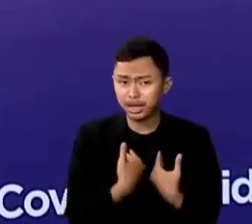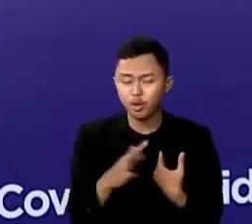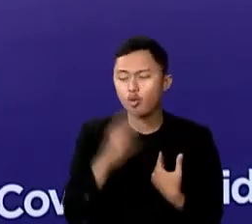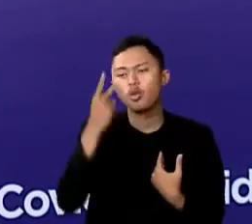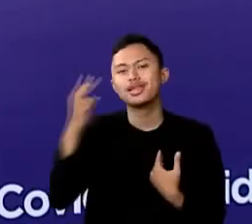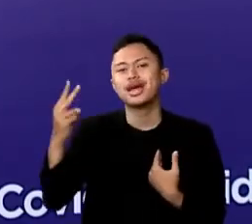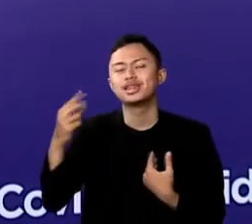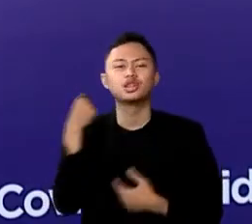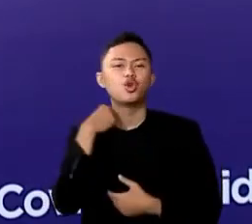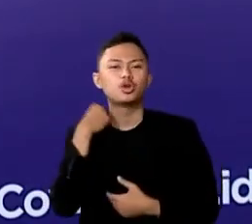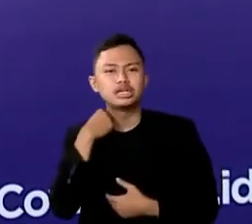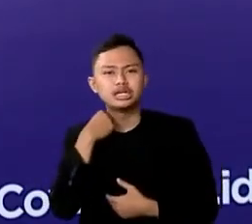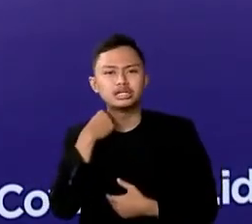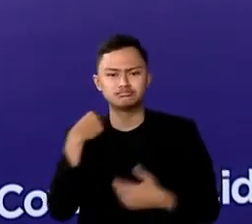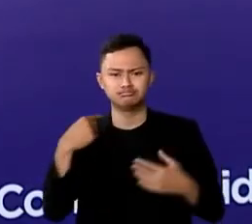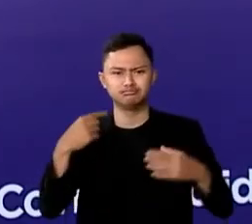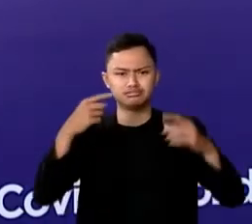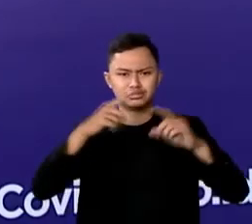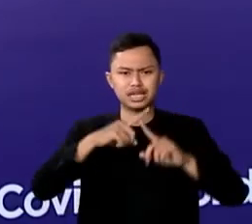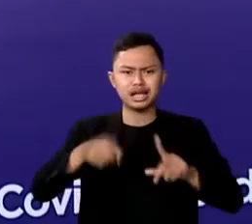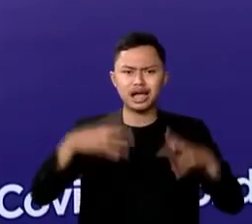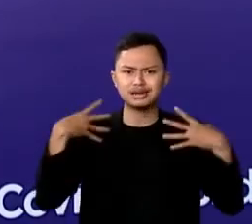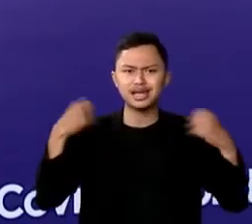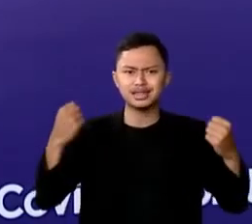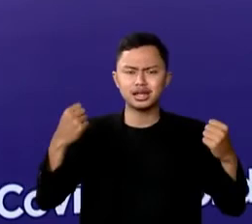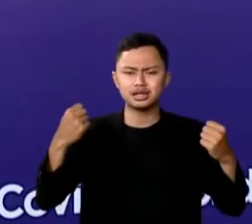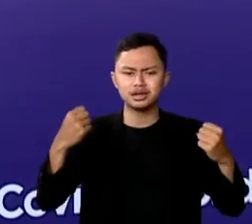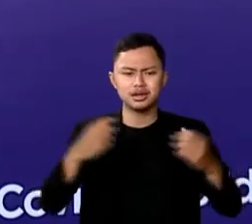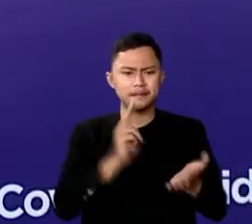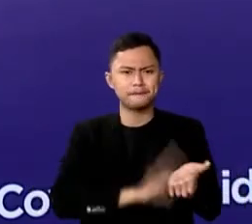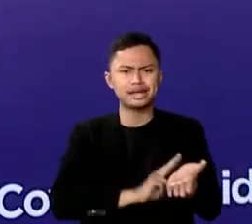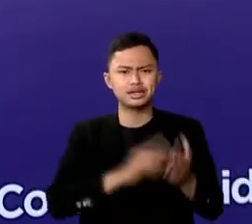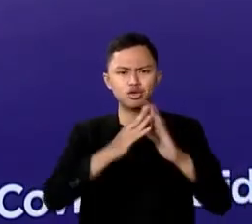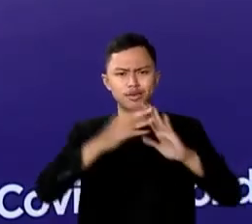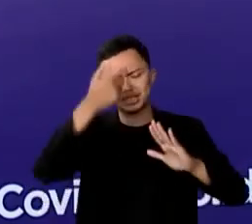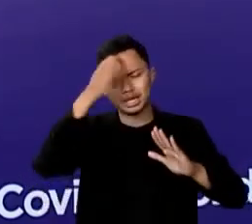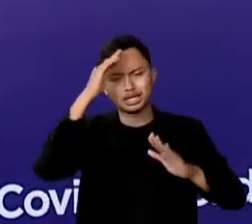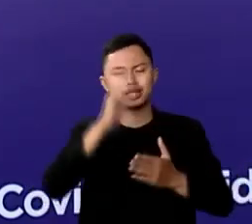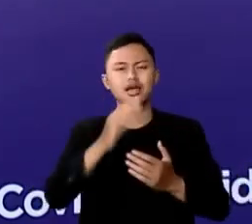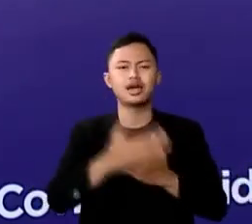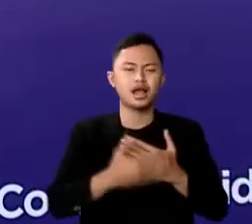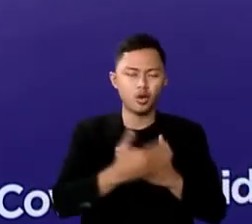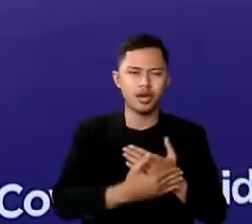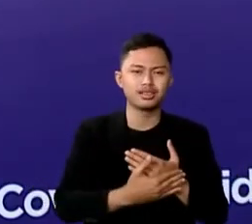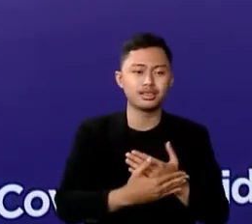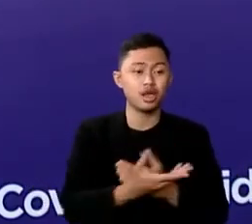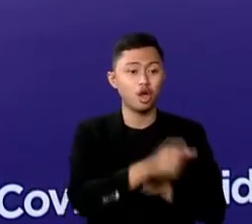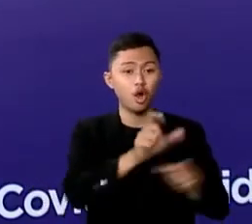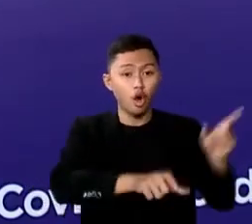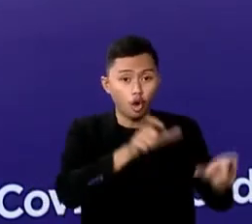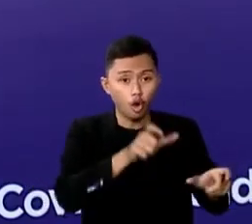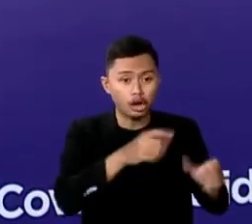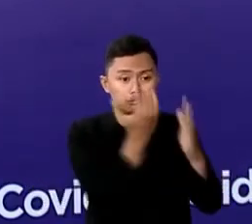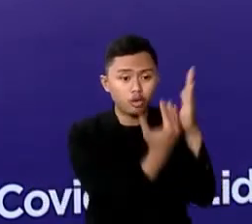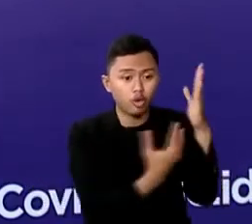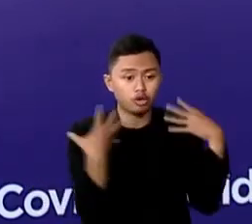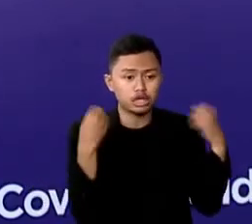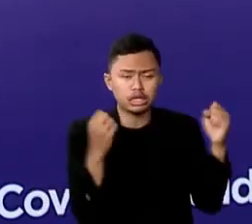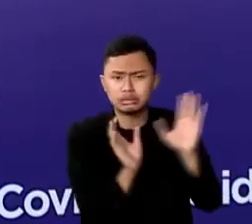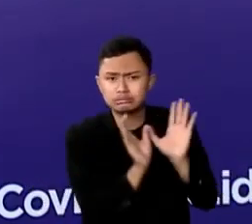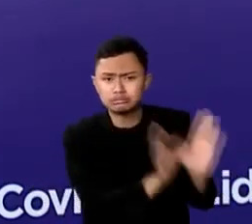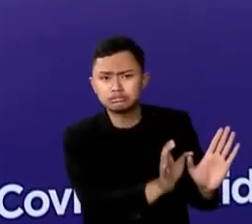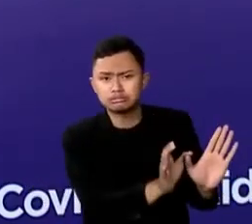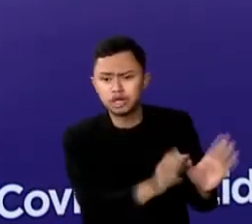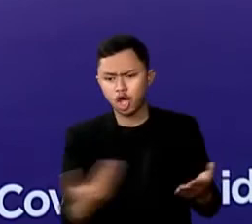dengan beratnya perjuangan dokter dan tenaga kesehatan yang merawat pasien Rumah Sakit mereka yang mengabaikan protokol kesehatan sehingga